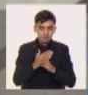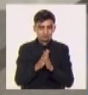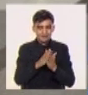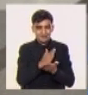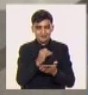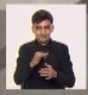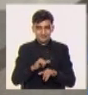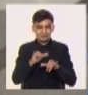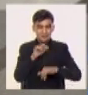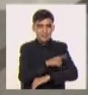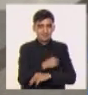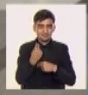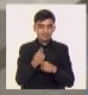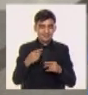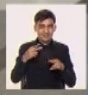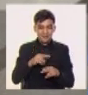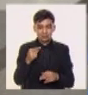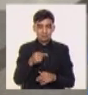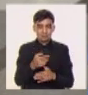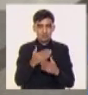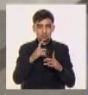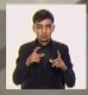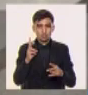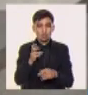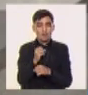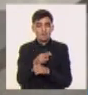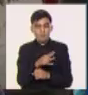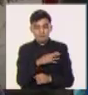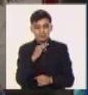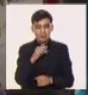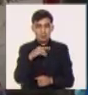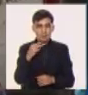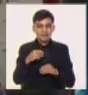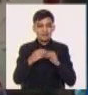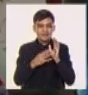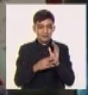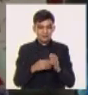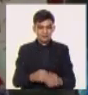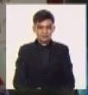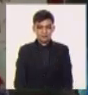расширить медицинское покрытие для тысяч людей, которые были уволены из-за COVID-19.